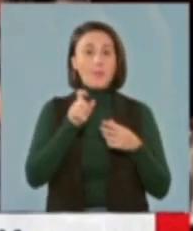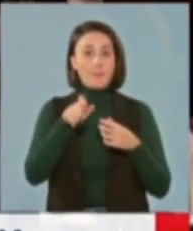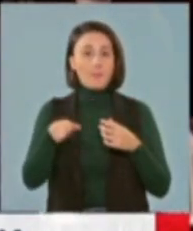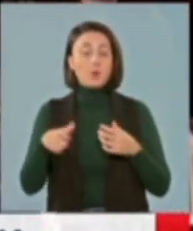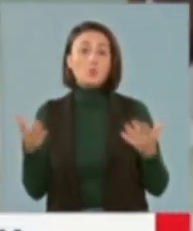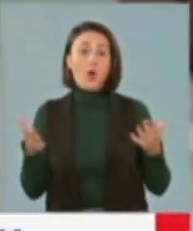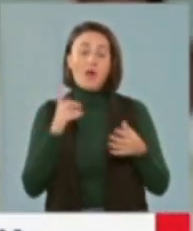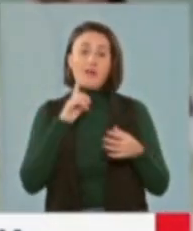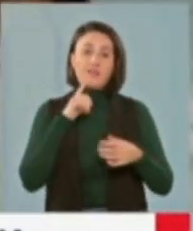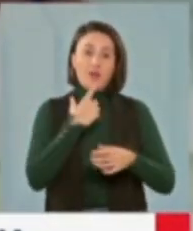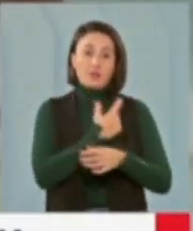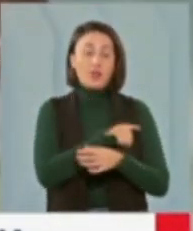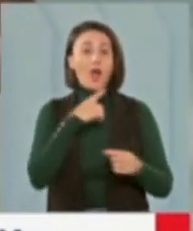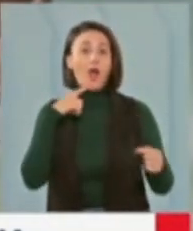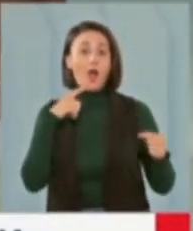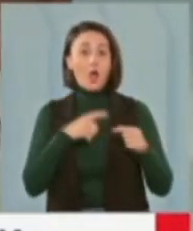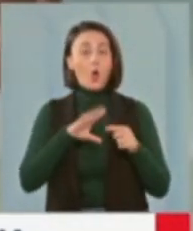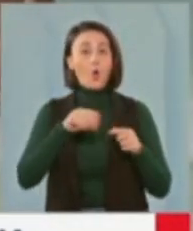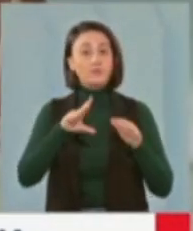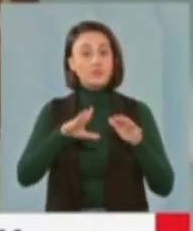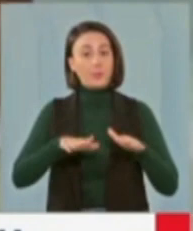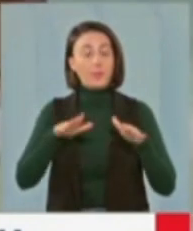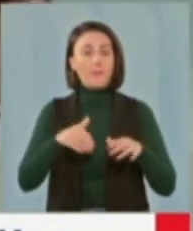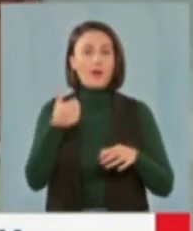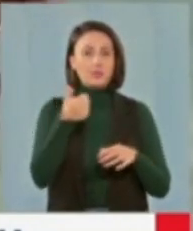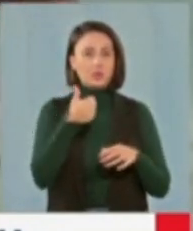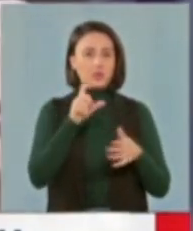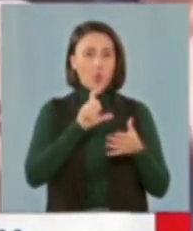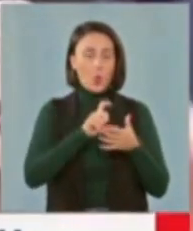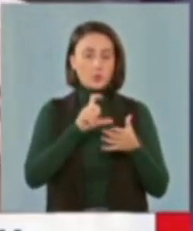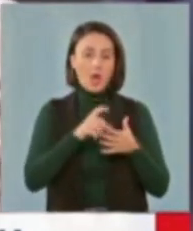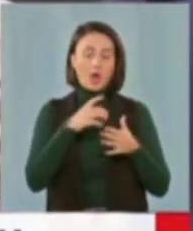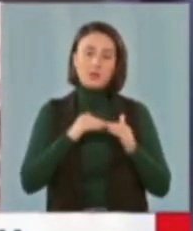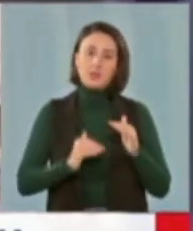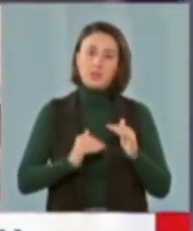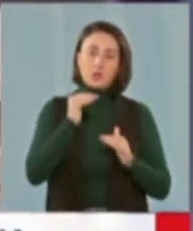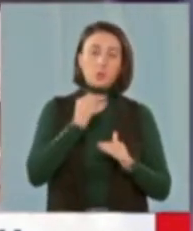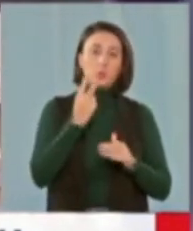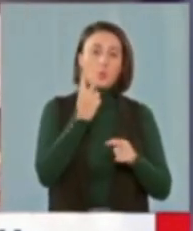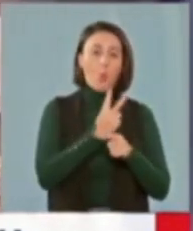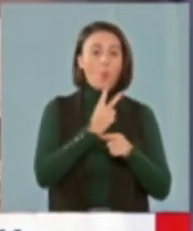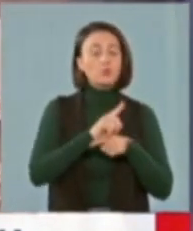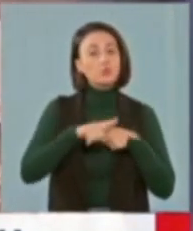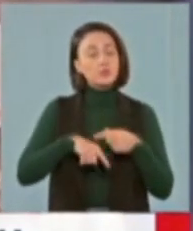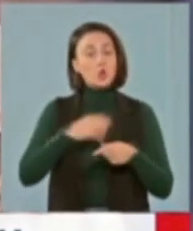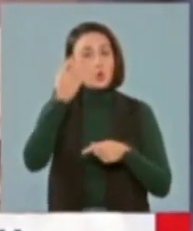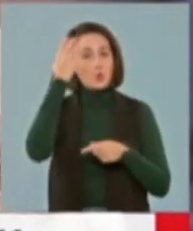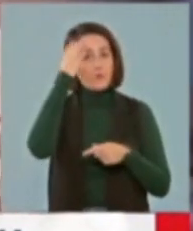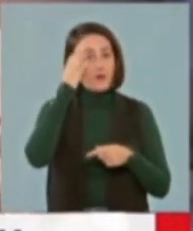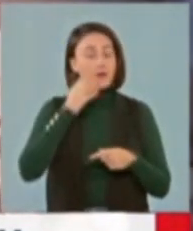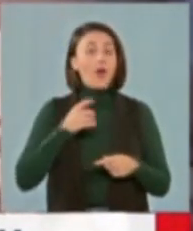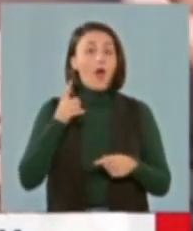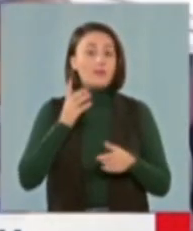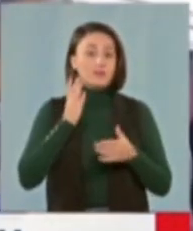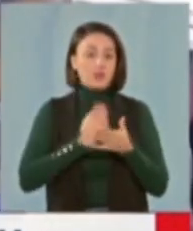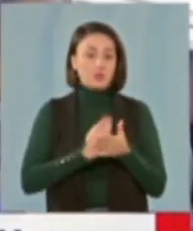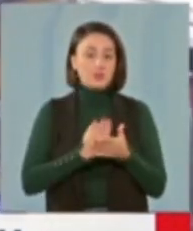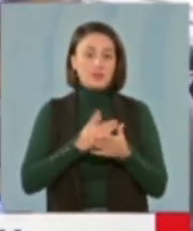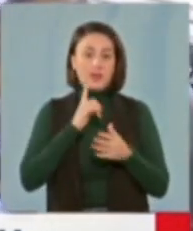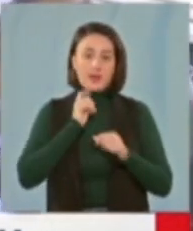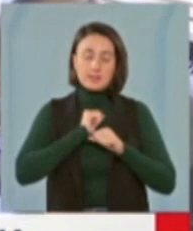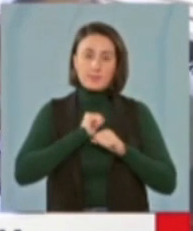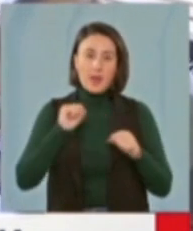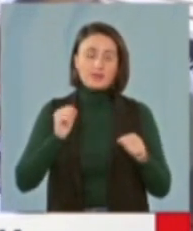persoanelor care sau vaccinat antico văd cu prima doză a crescut în Grecia de aproape două ore după ce guvernul de la Atena a decis să